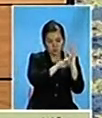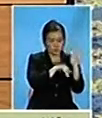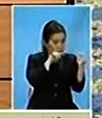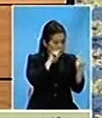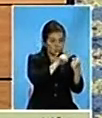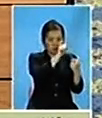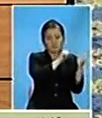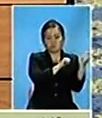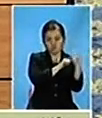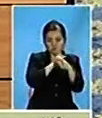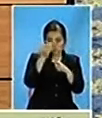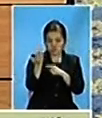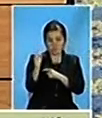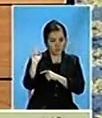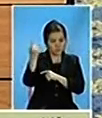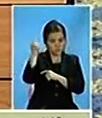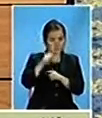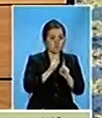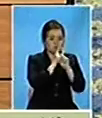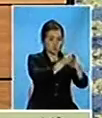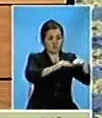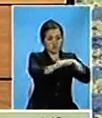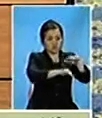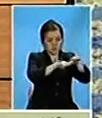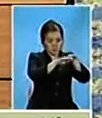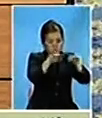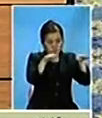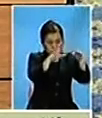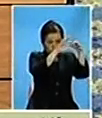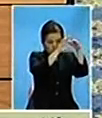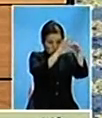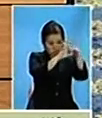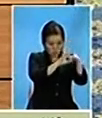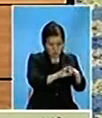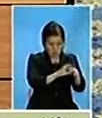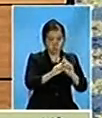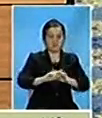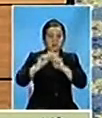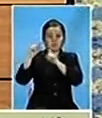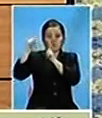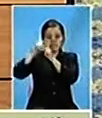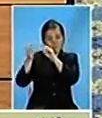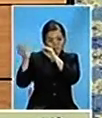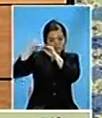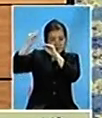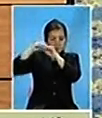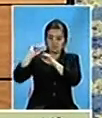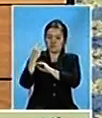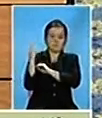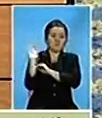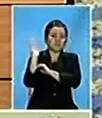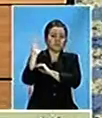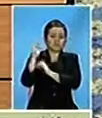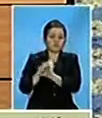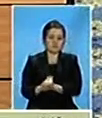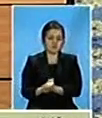กว่าทำให้เกิดมีความมาตรฐานและความต่อเนื่องกันไม่ใช่ประดิษฐ์ความหมายขึ้นมาใหม่แล้วเอามาใ